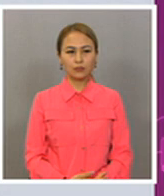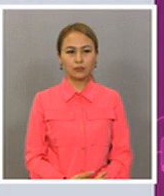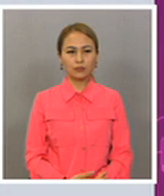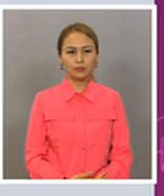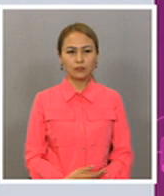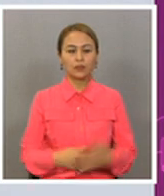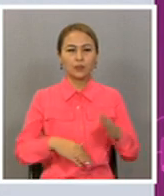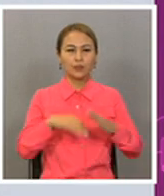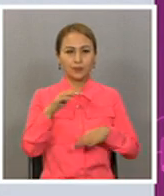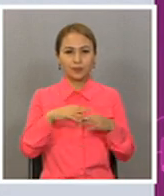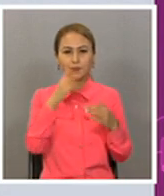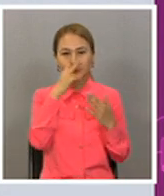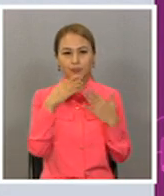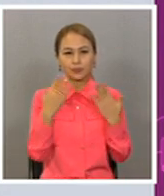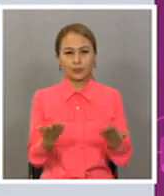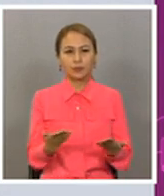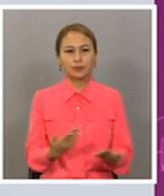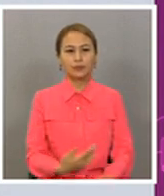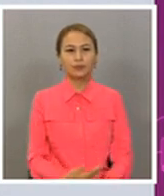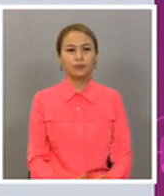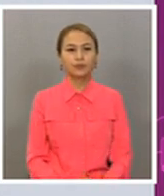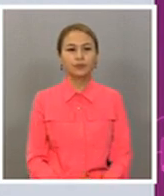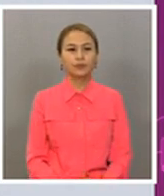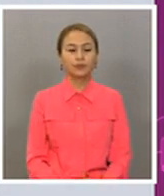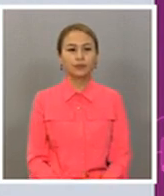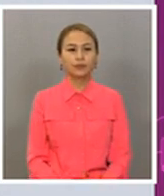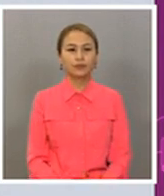Қолдарыңды көрсетіңдерші.